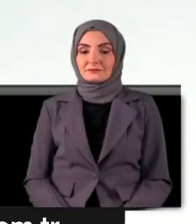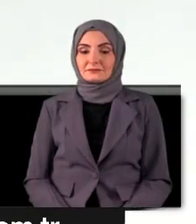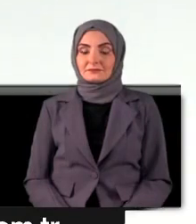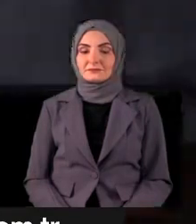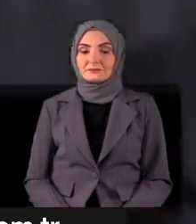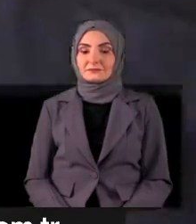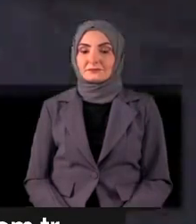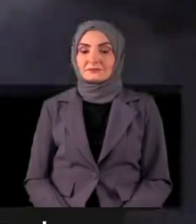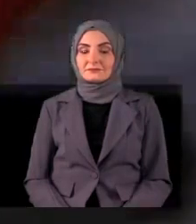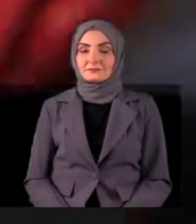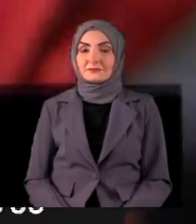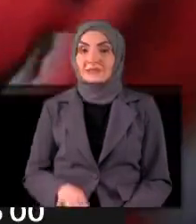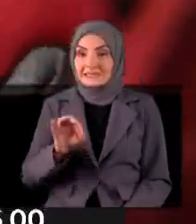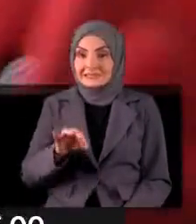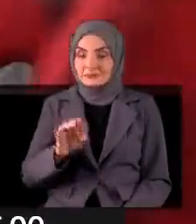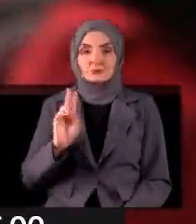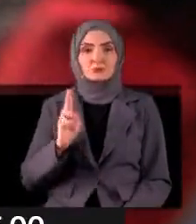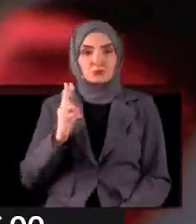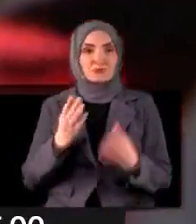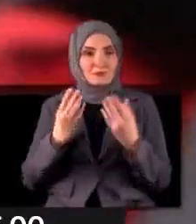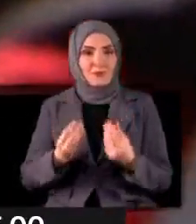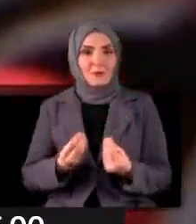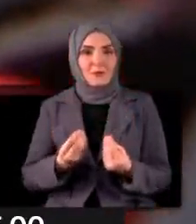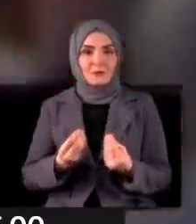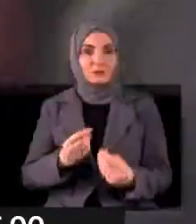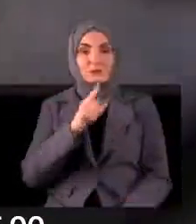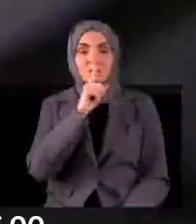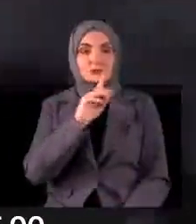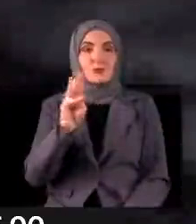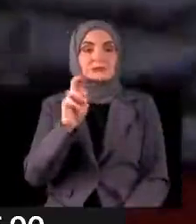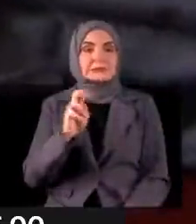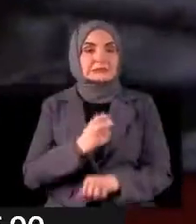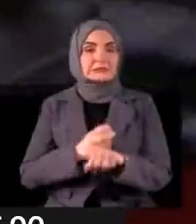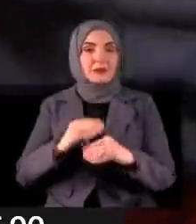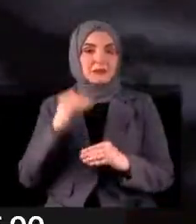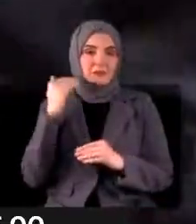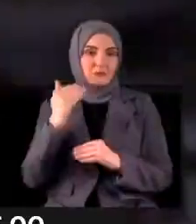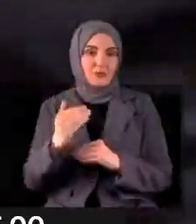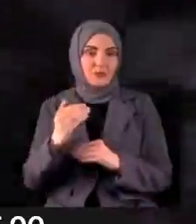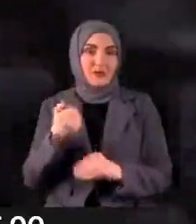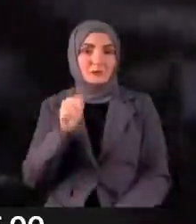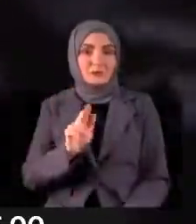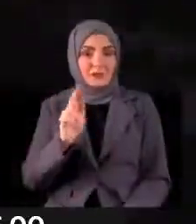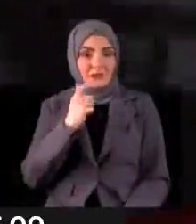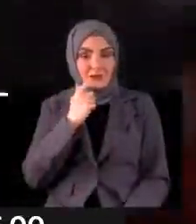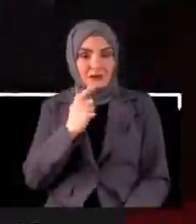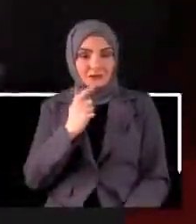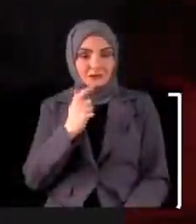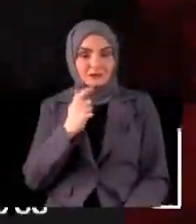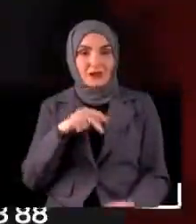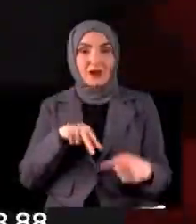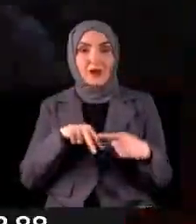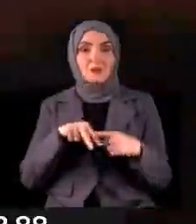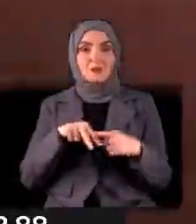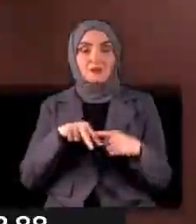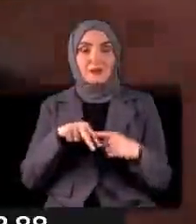Var vuruyor. İşte şu anda mucize gerçekleşti. Tam 138 saat sonra 67 yaşındaki